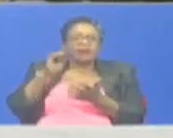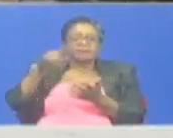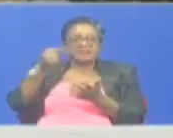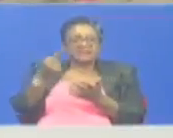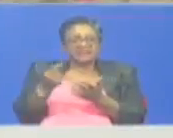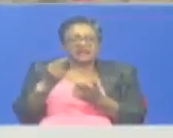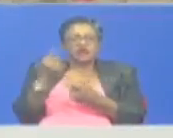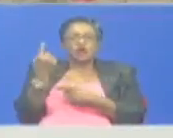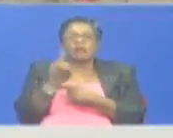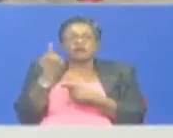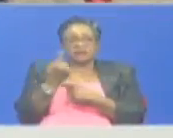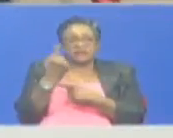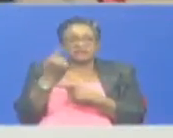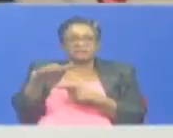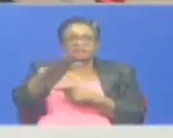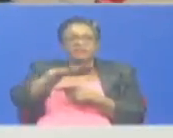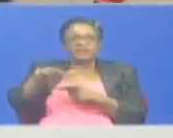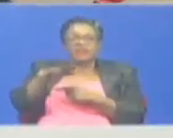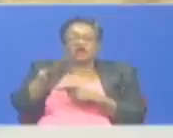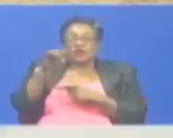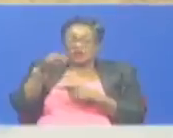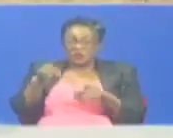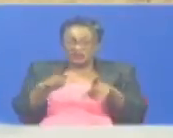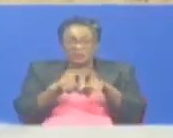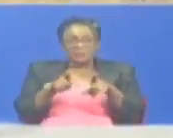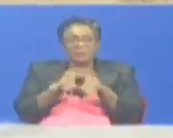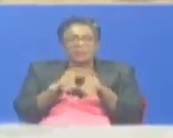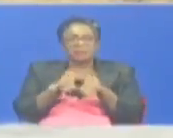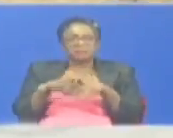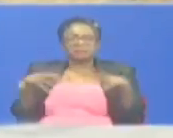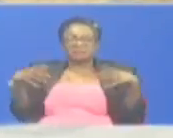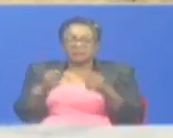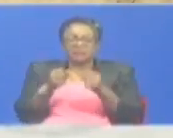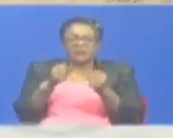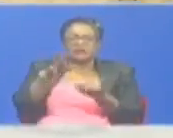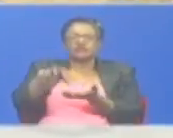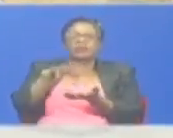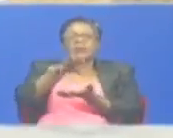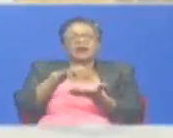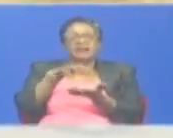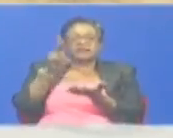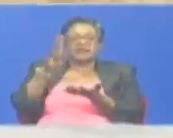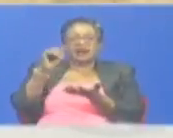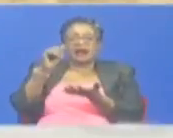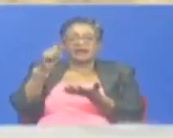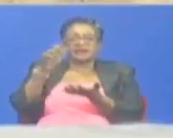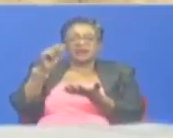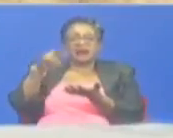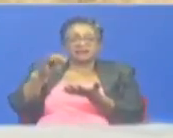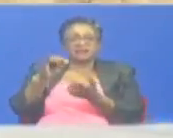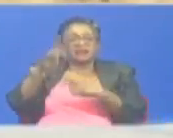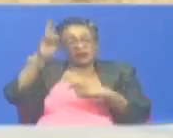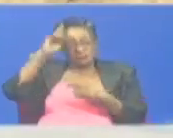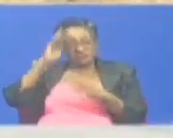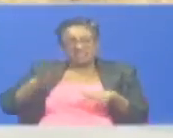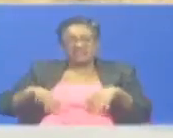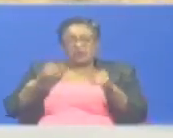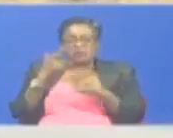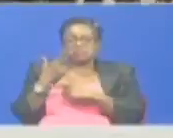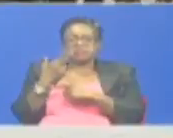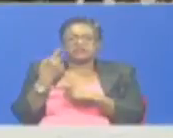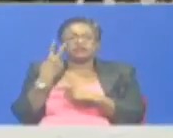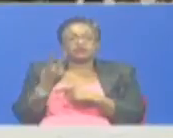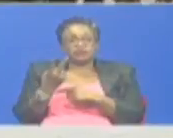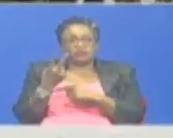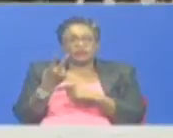wa Umoja kwenye eneo la Ruiri na vile vile kuvamia supermarket kwenye eneo la Katani. Polisi walipata bastola mbili aina ya